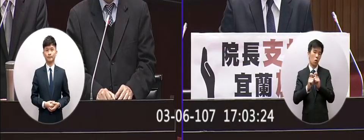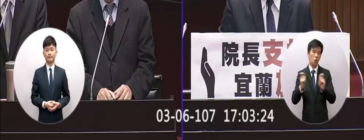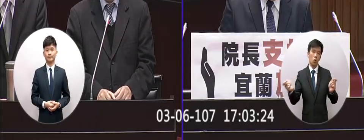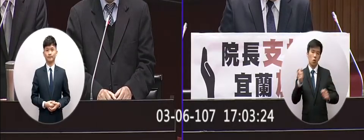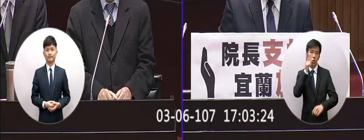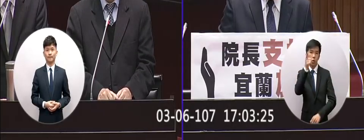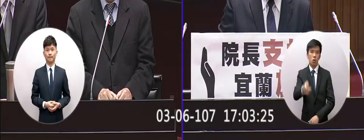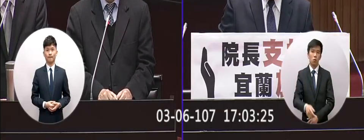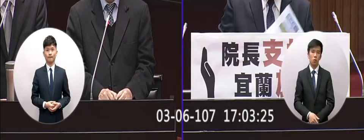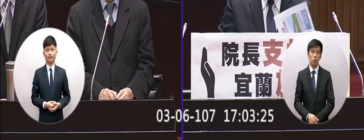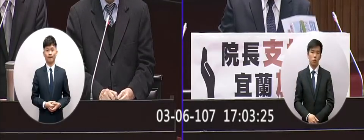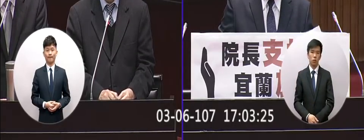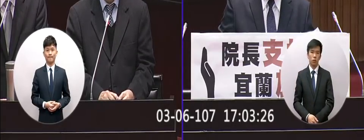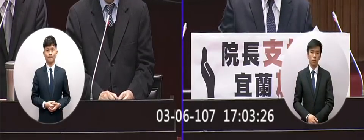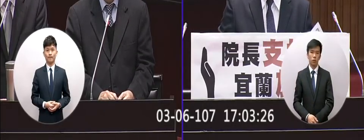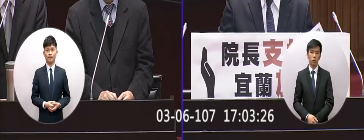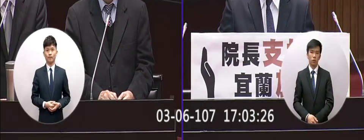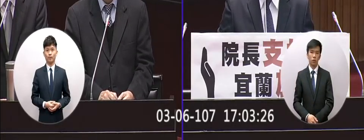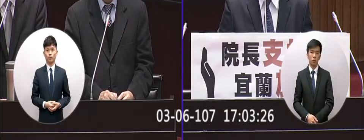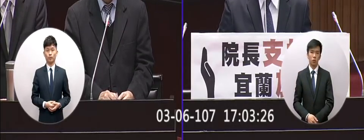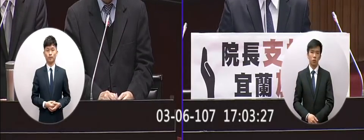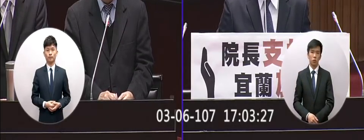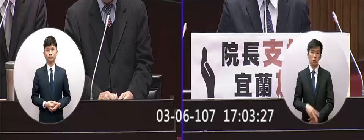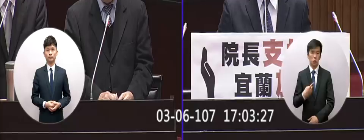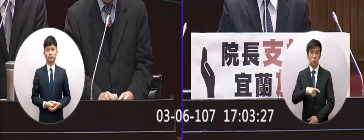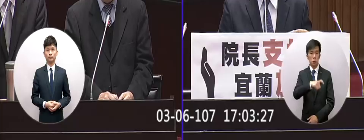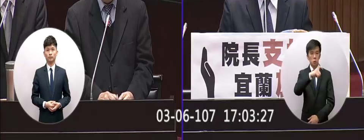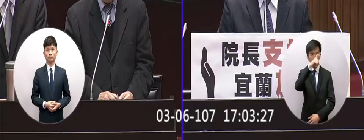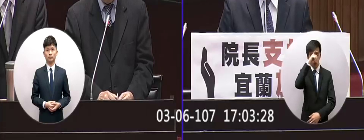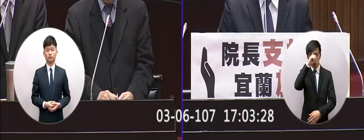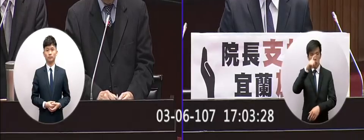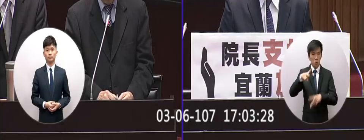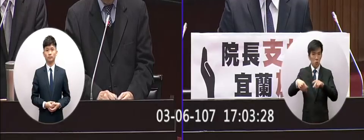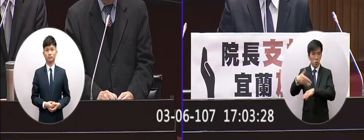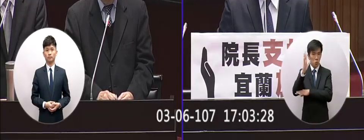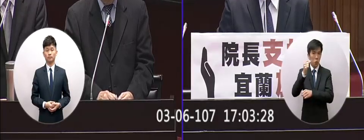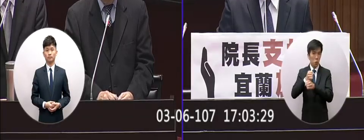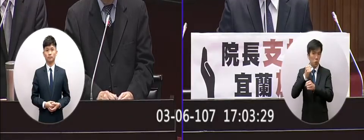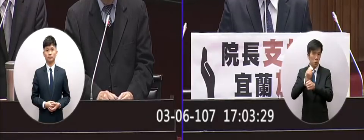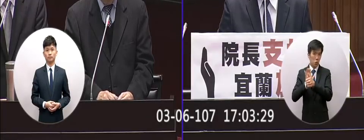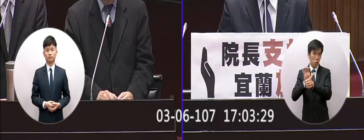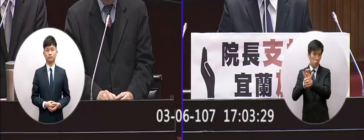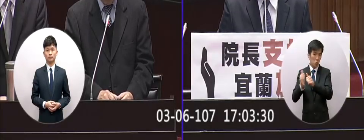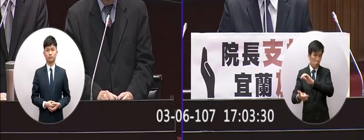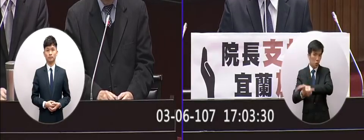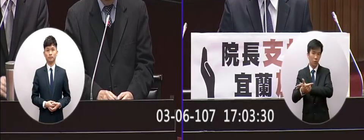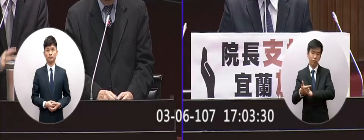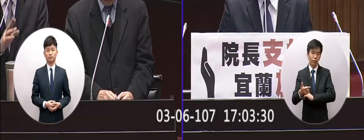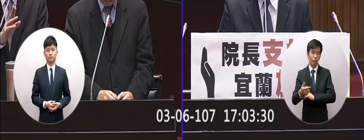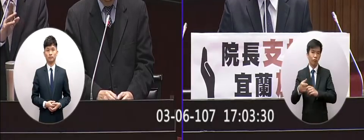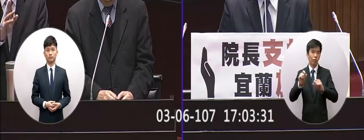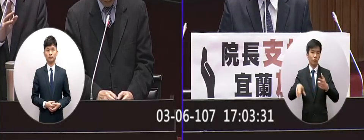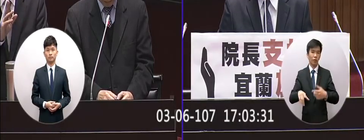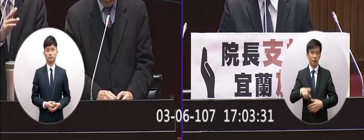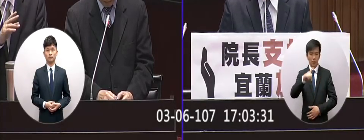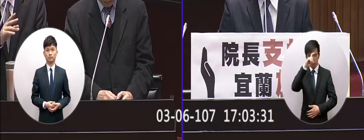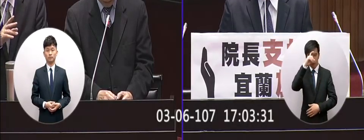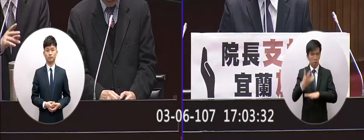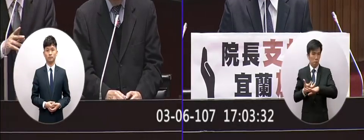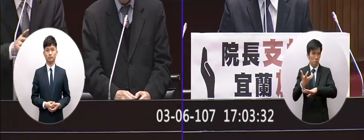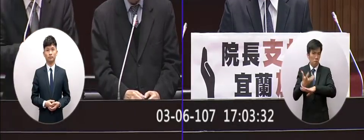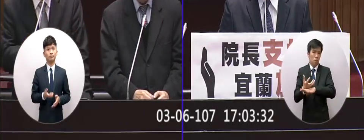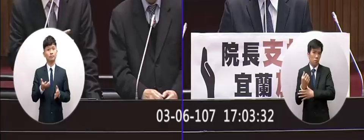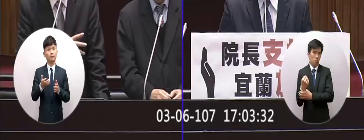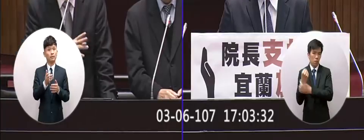这个就是跟你的推动的要求的行政效率，我们希望说院长啊，你能够大力来推动这个事情。